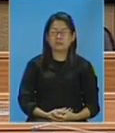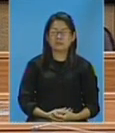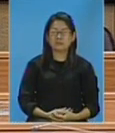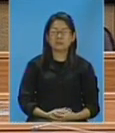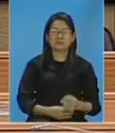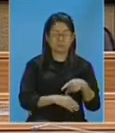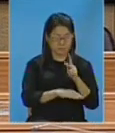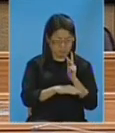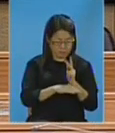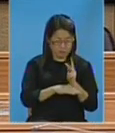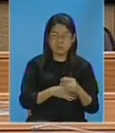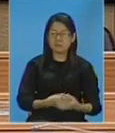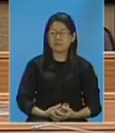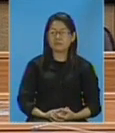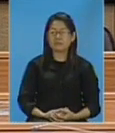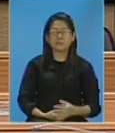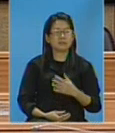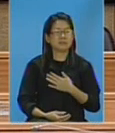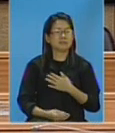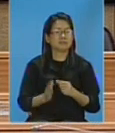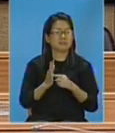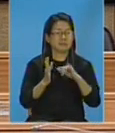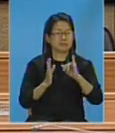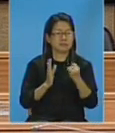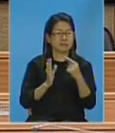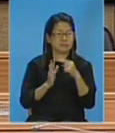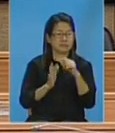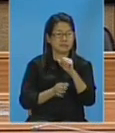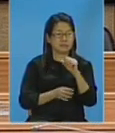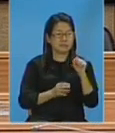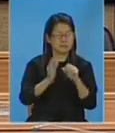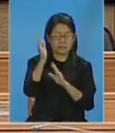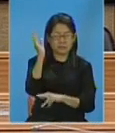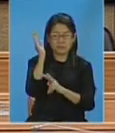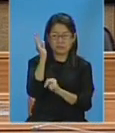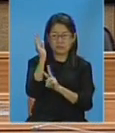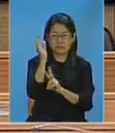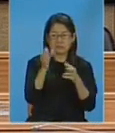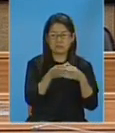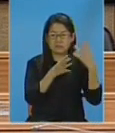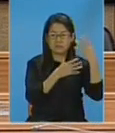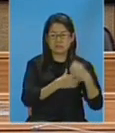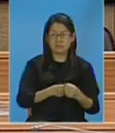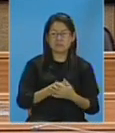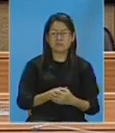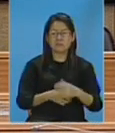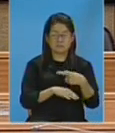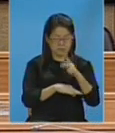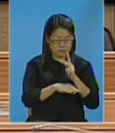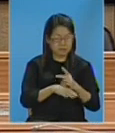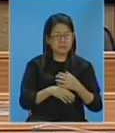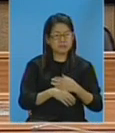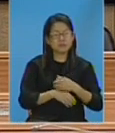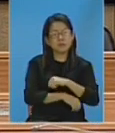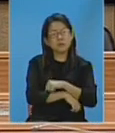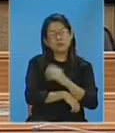ท่านประธานที่เคารพกับผมเจมิงโตตายงสมาชิกสภาผู้แทนราษฎรจังหวัดนราธิวาสพรรคประชาธิปัตย์ท่านประธานผมฟัง